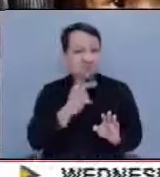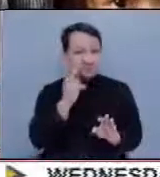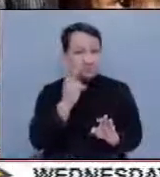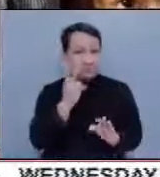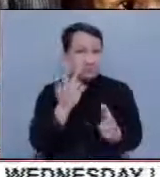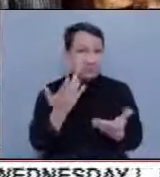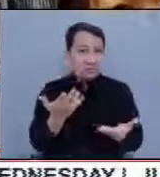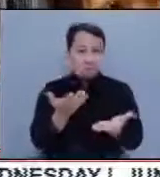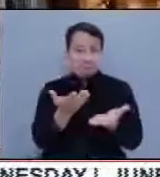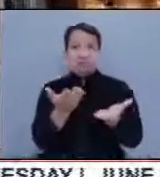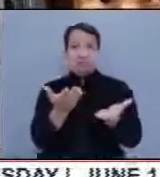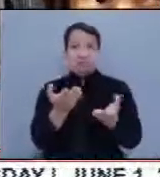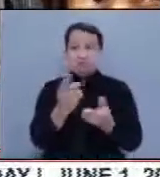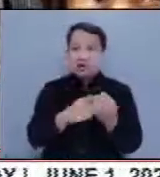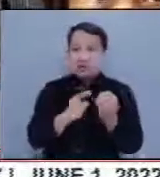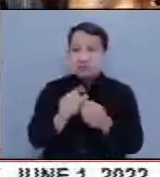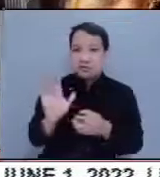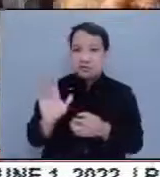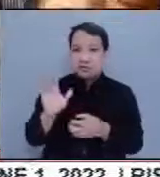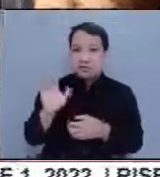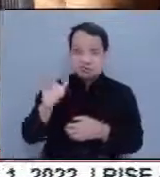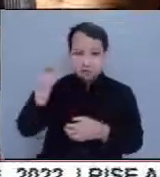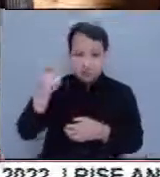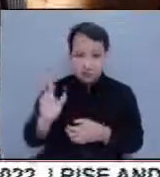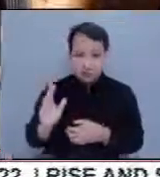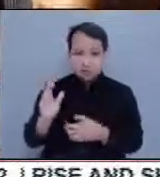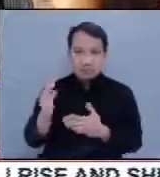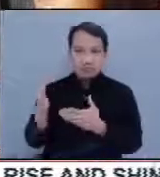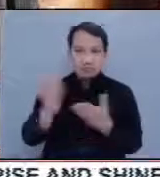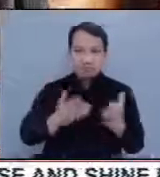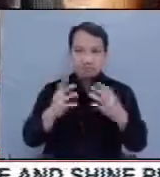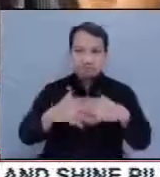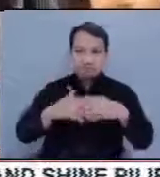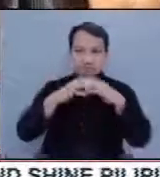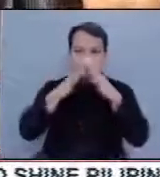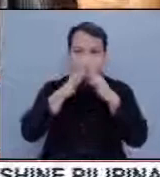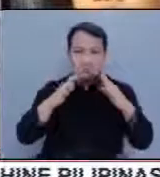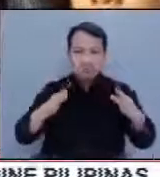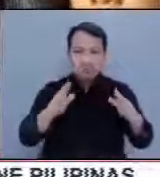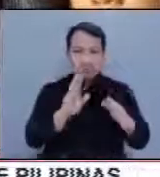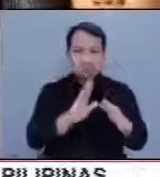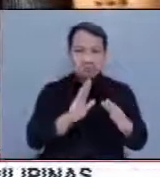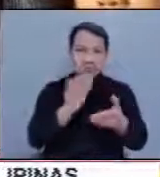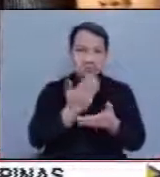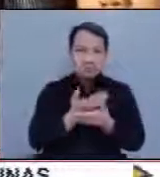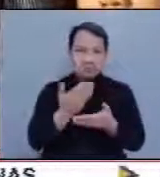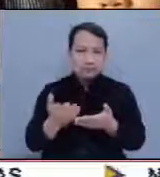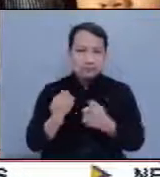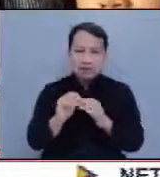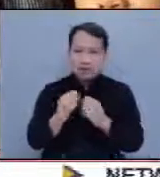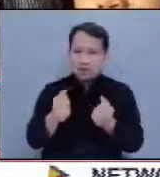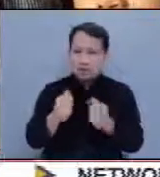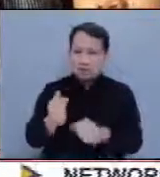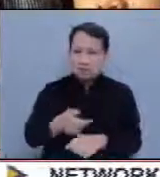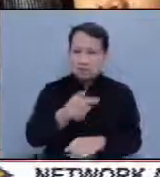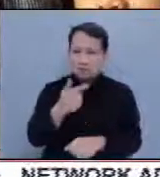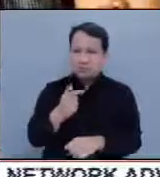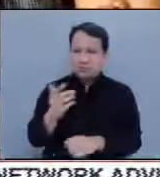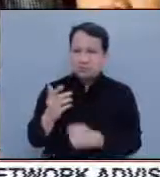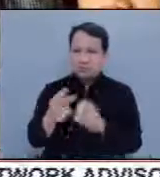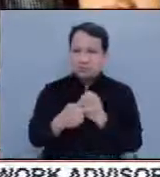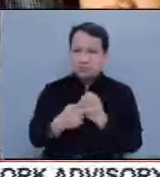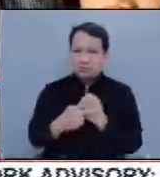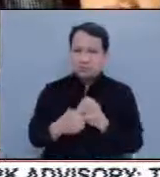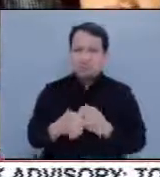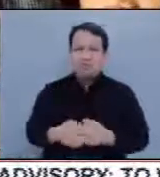ba? Ito si Pastor, nabilan na daw ng bahay ang kanyang magulang. Paano at gaano katagal niyo po ba ito pinag-ipunan? At para